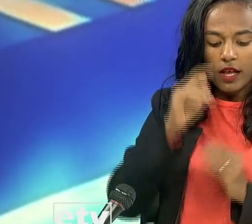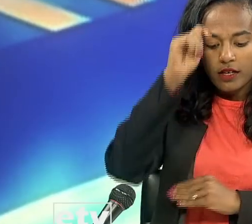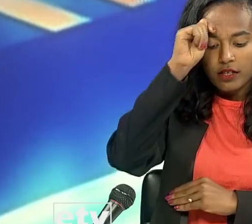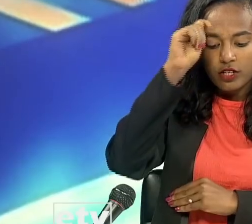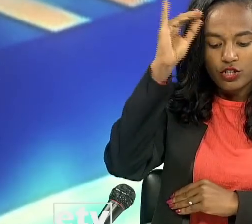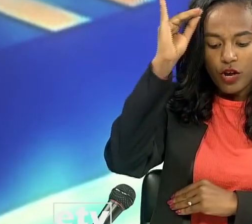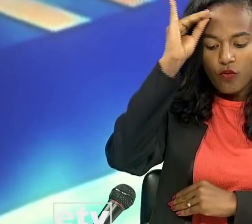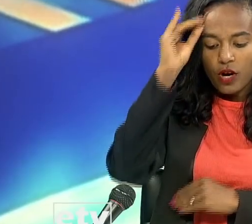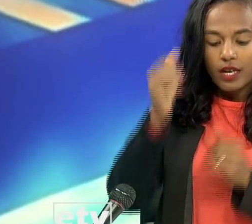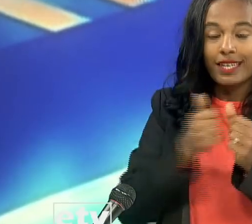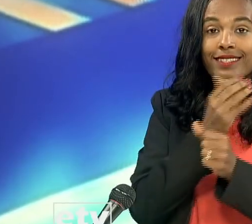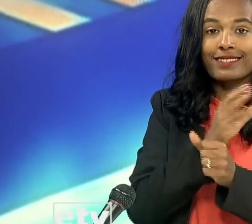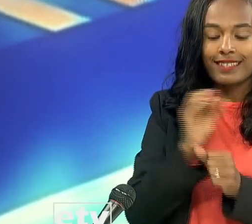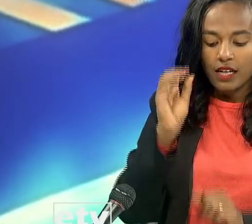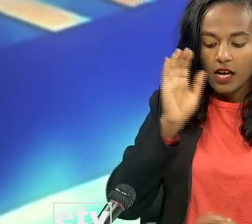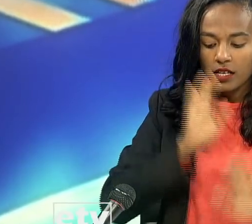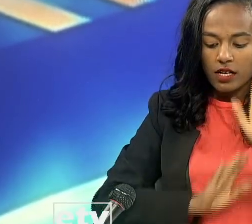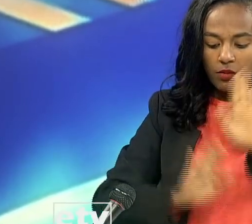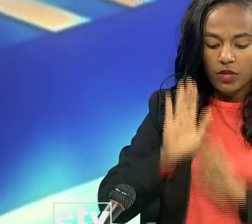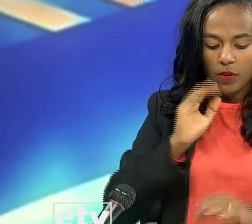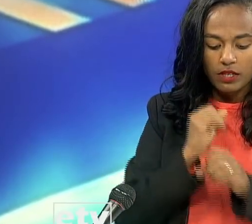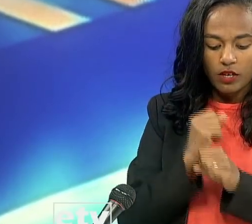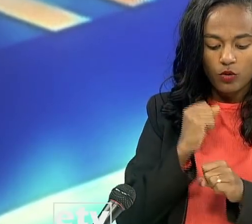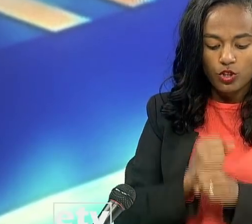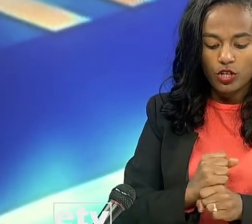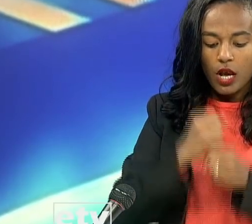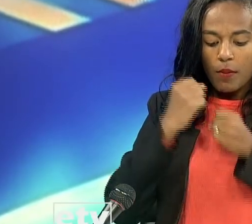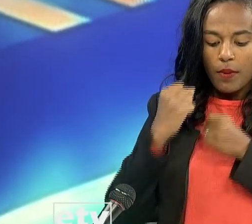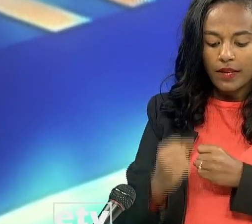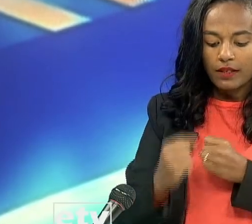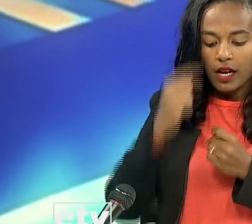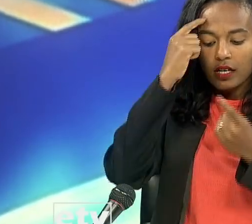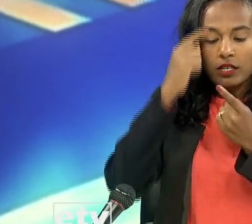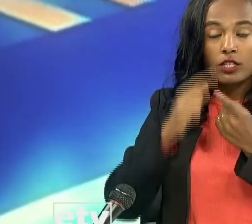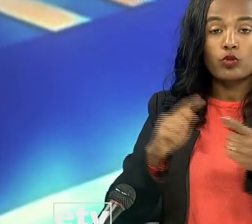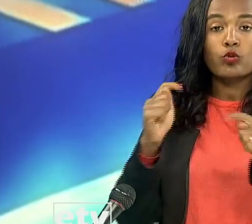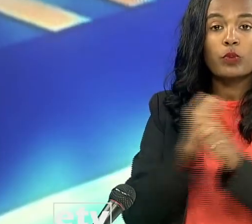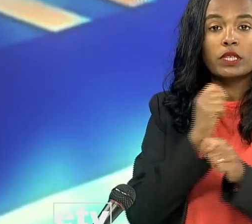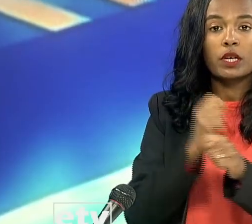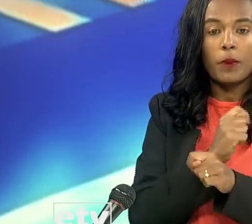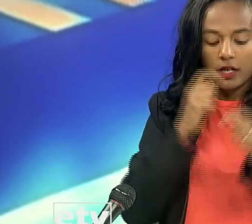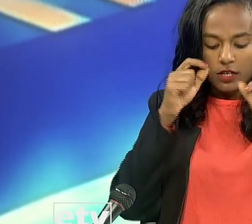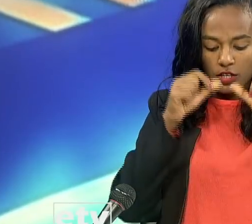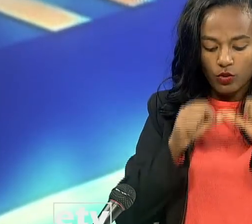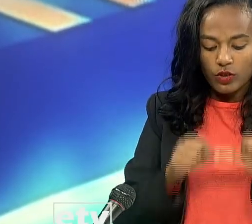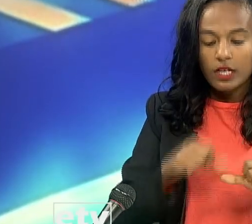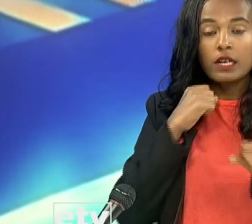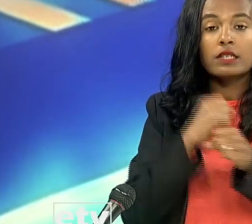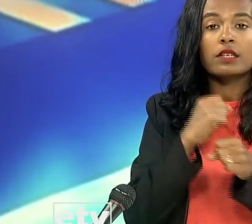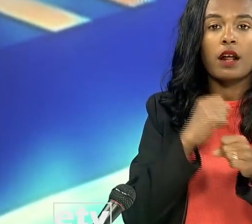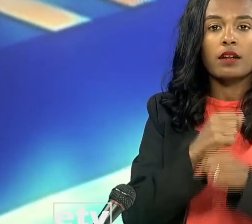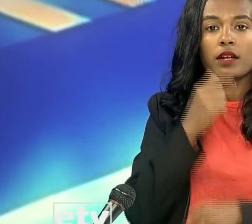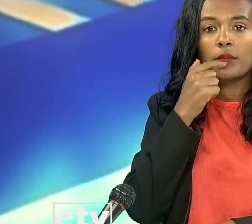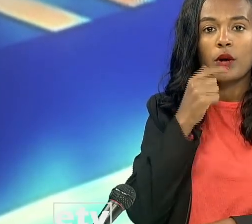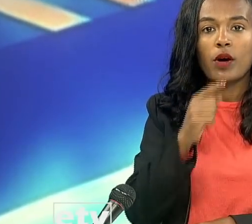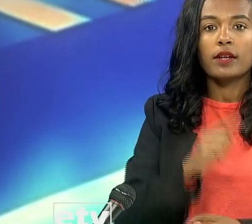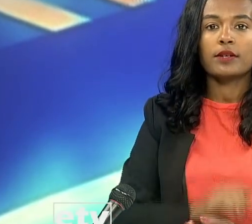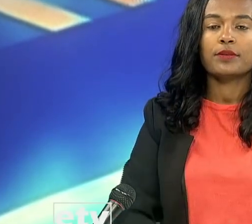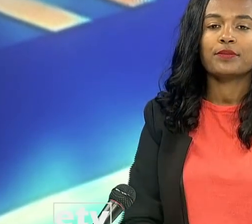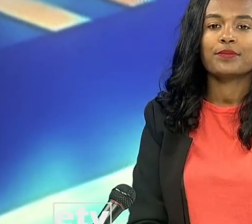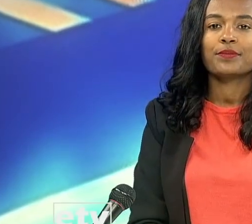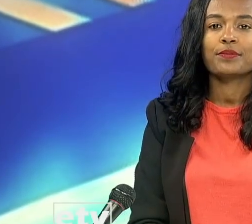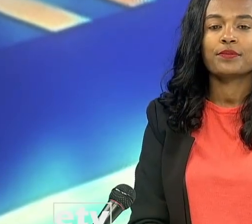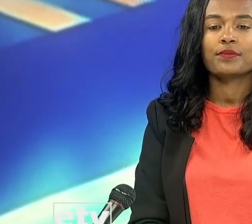ጉባኤ ታደሰ ጫፎ ጋር የክትትልና የግምገማ ስራዎችን በማጠናከር እቅዱ በተግባር እንዲውል እንሰራለን